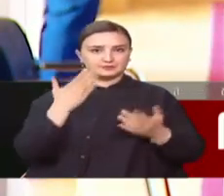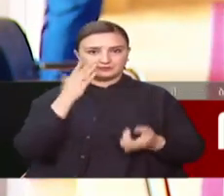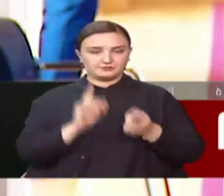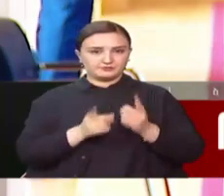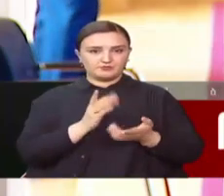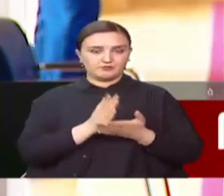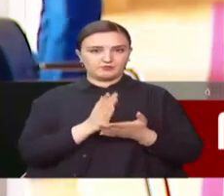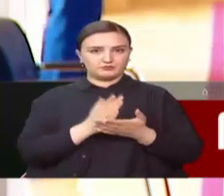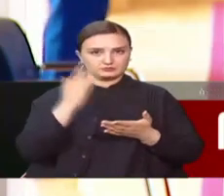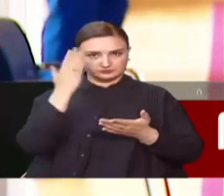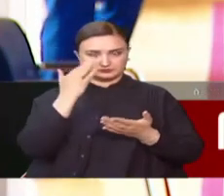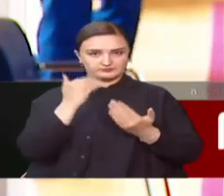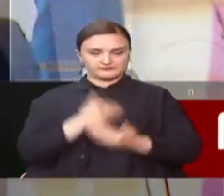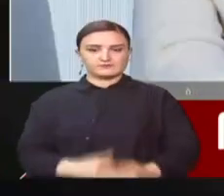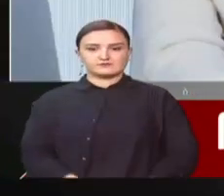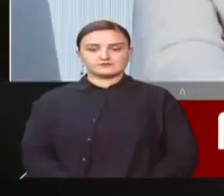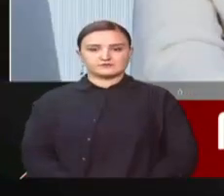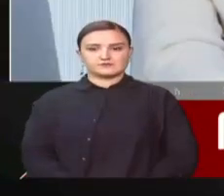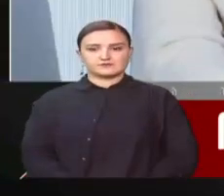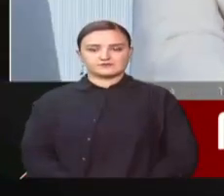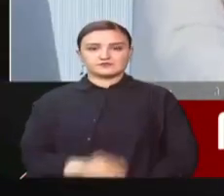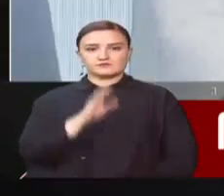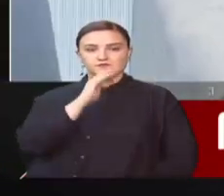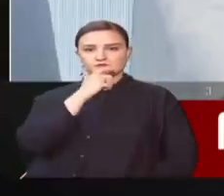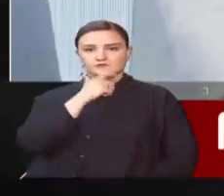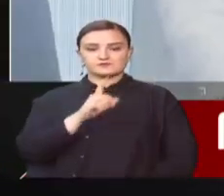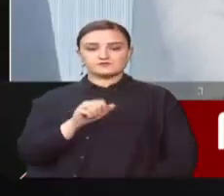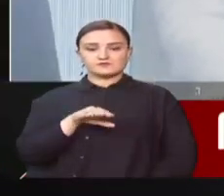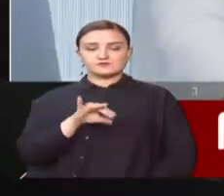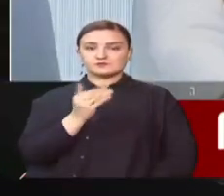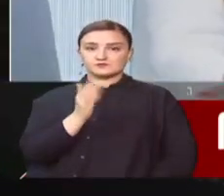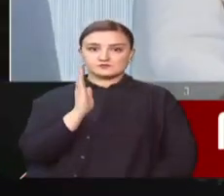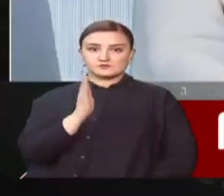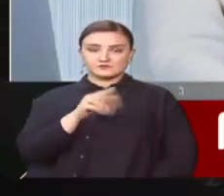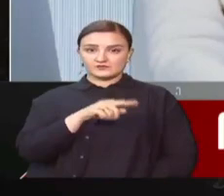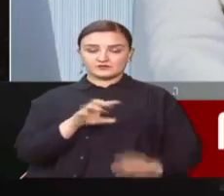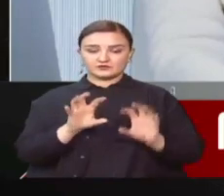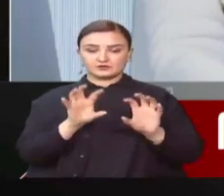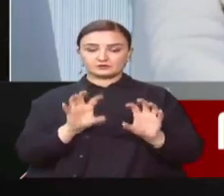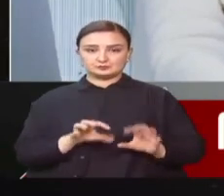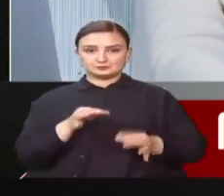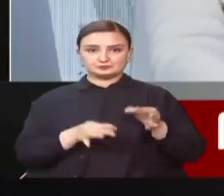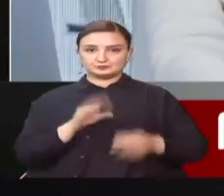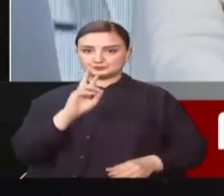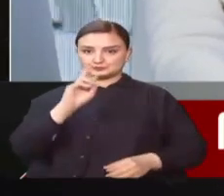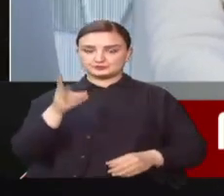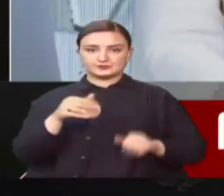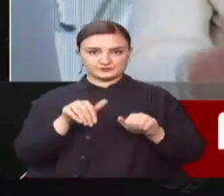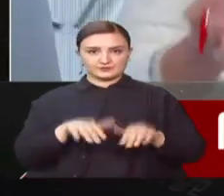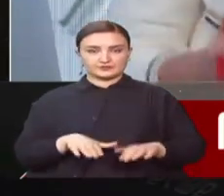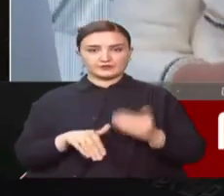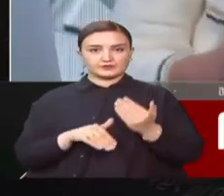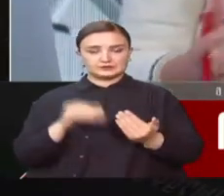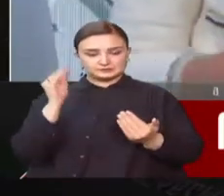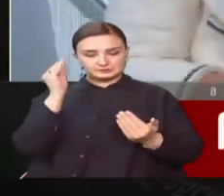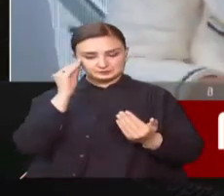რეალურად აქვს უმრავლესობას ამ შემთხვევაში. ხალბატონო ხატიო, თქვენ ახსენეთ, რომ აპირებს საკონსტიტუციო სასამართლოში გაასაჩიროთ გადაწყვეტილება. თქვენი